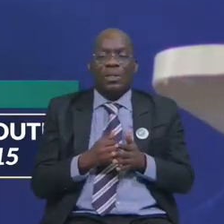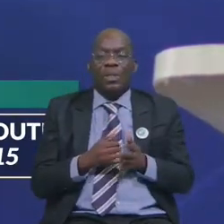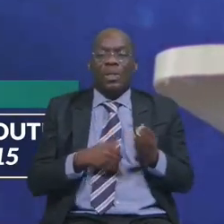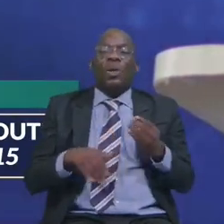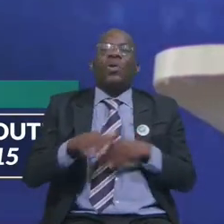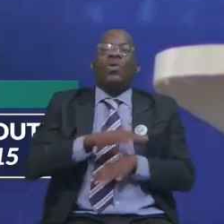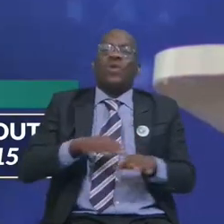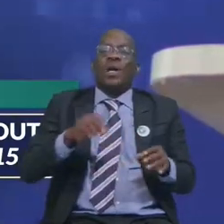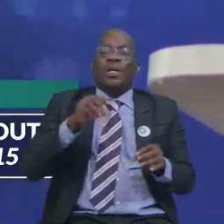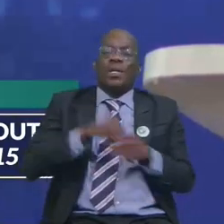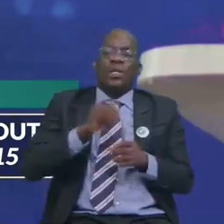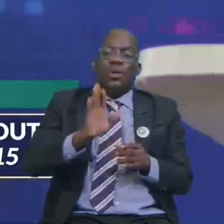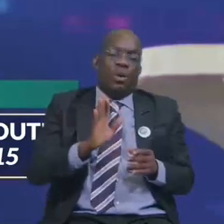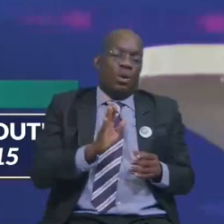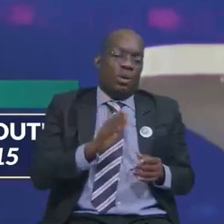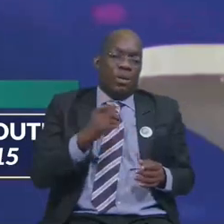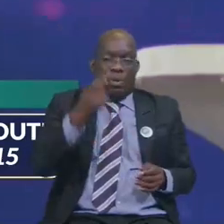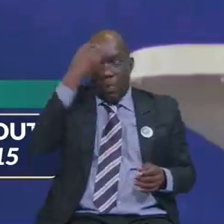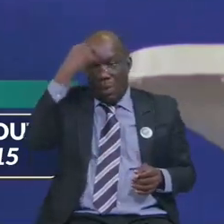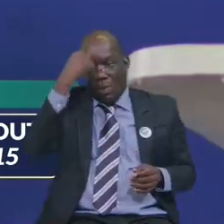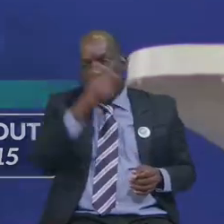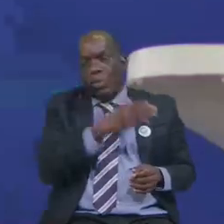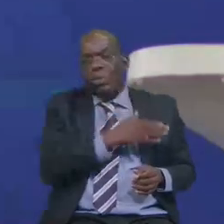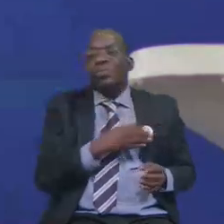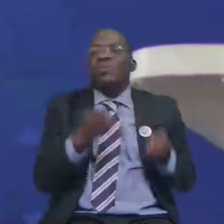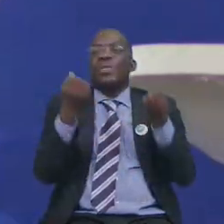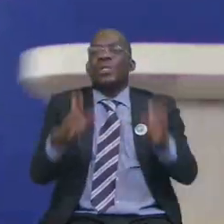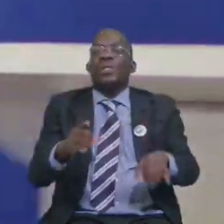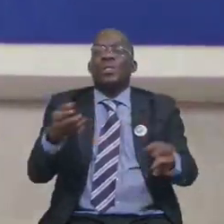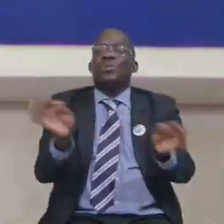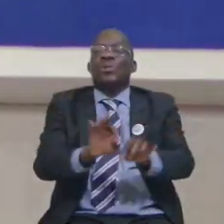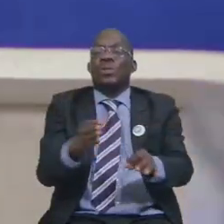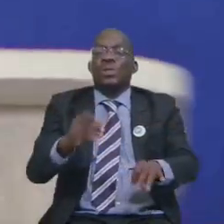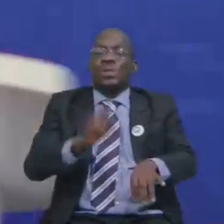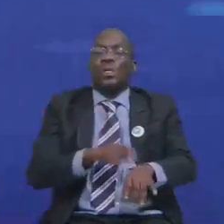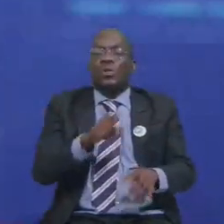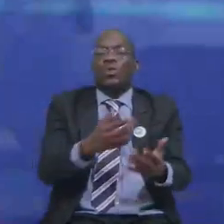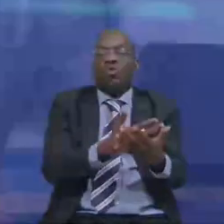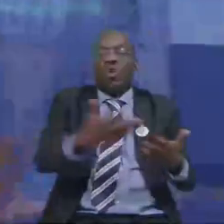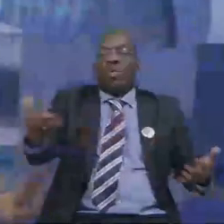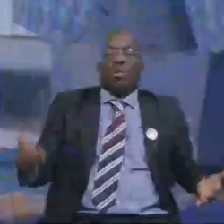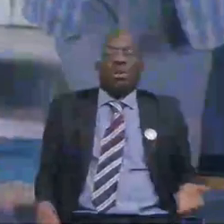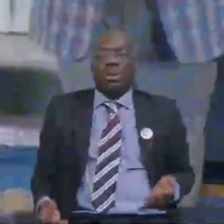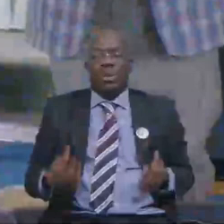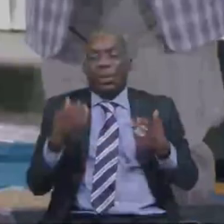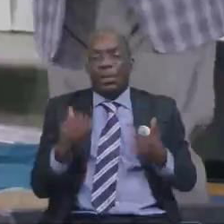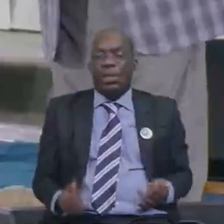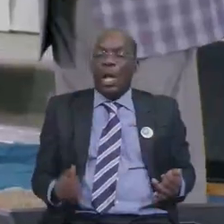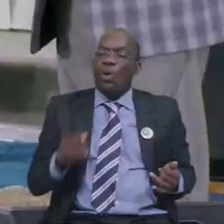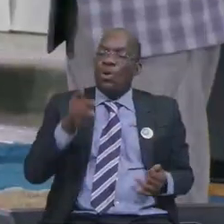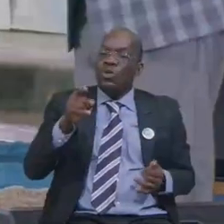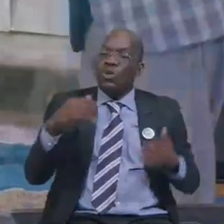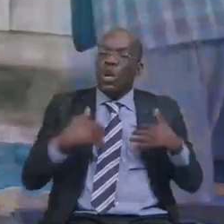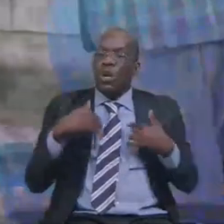beaucoup de presse du temps précieux sont gaspillés et dit maintenant que vous êtes né de nouveau